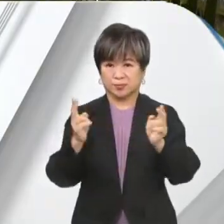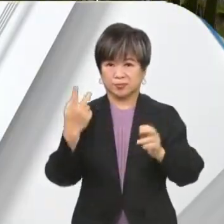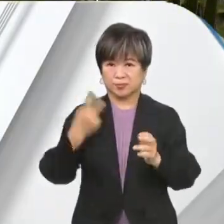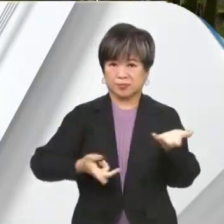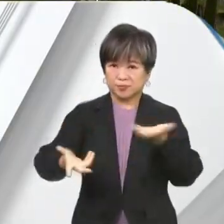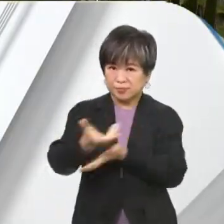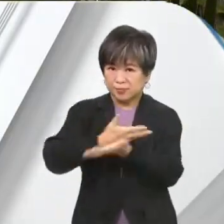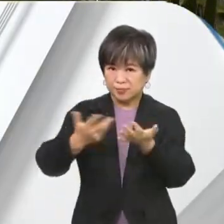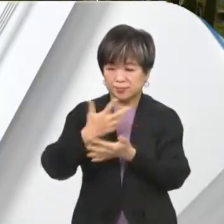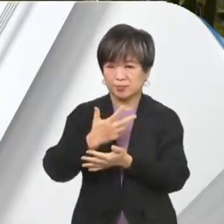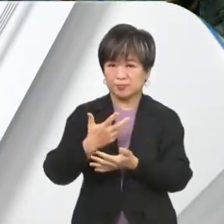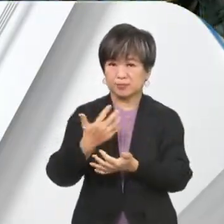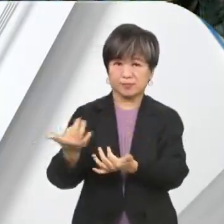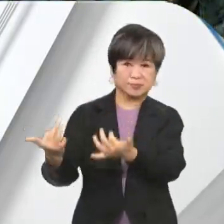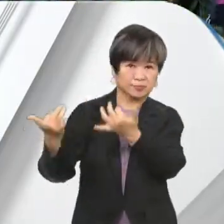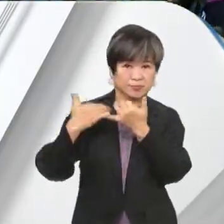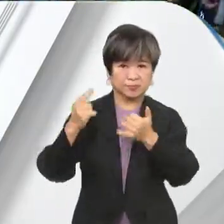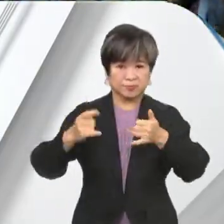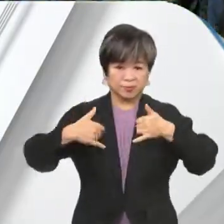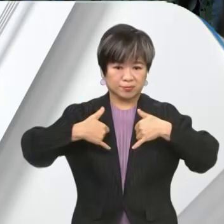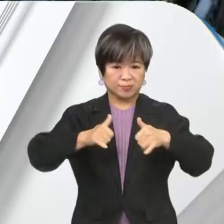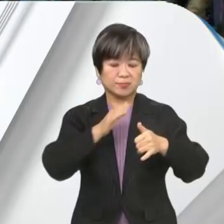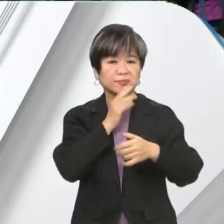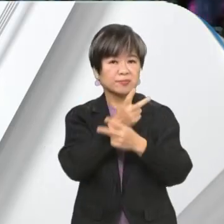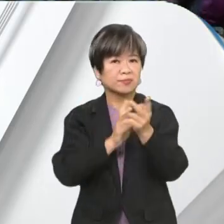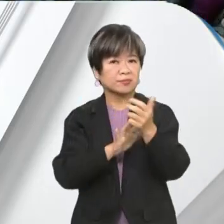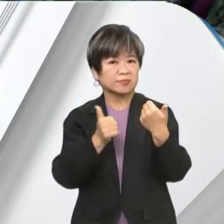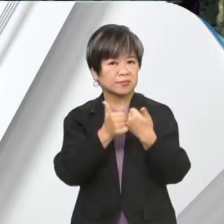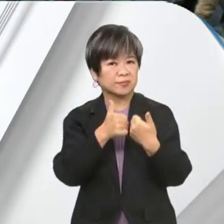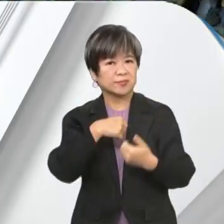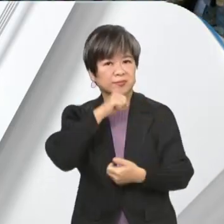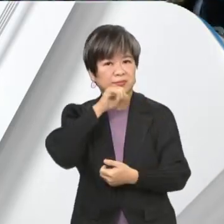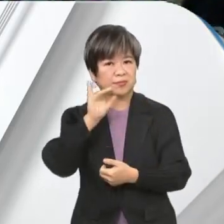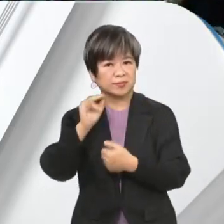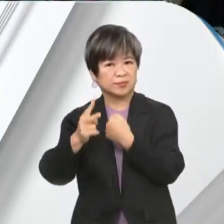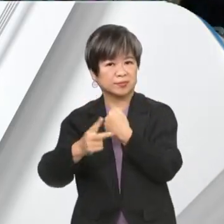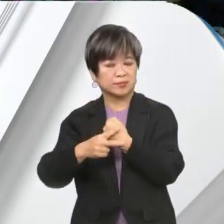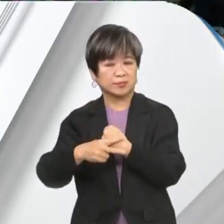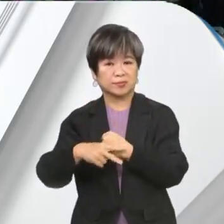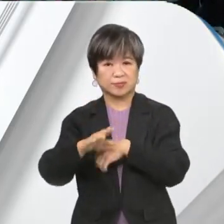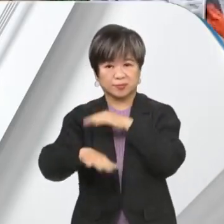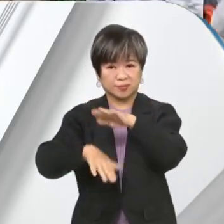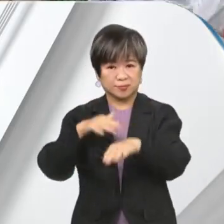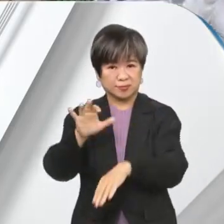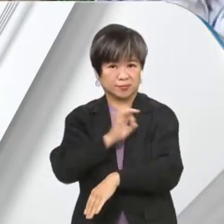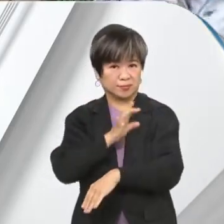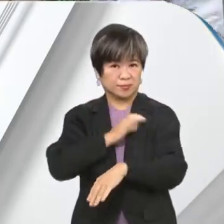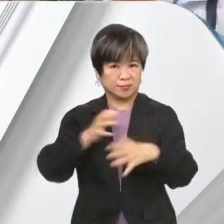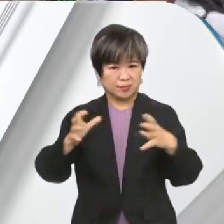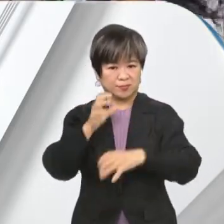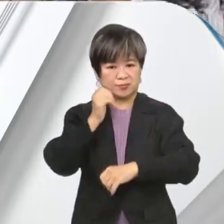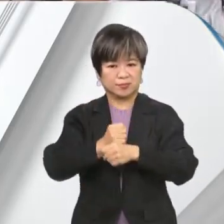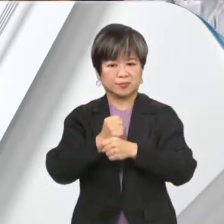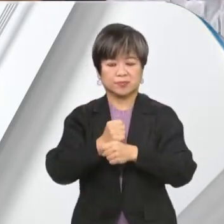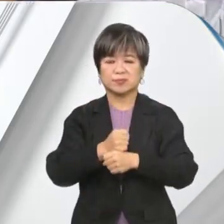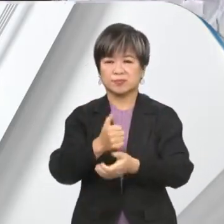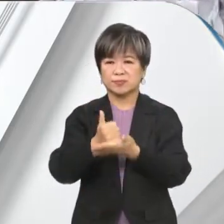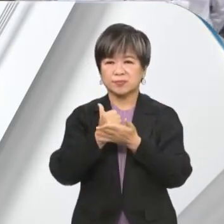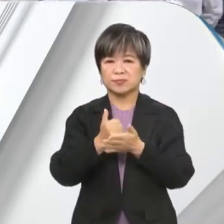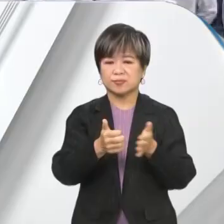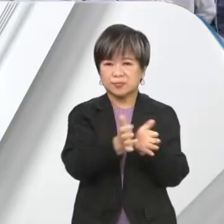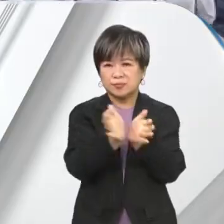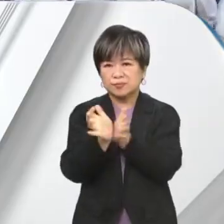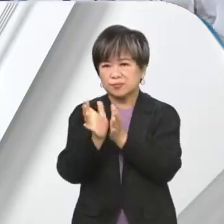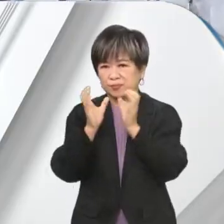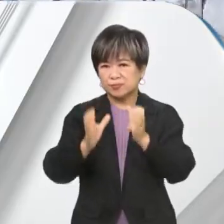在被参访的路线当中，美黑协会会老台湾千里葡萄协会合作，邀请在地的社区组织审理